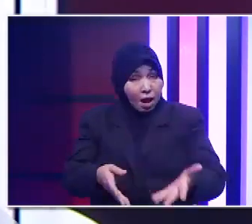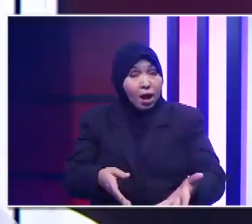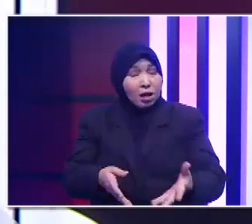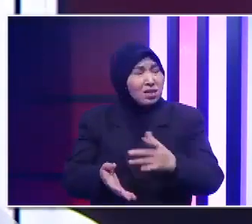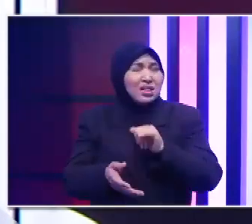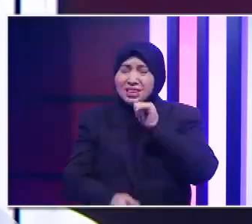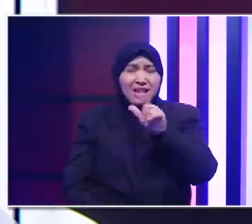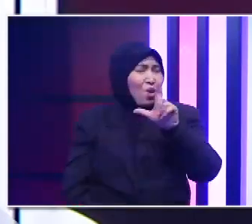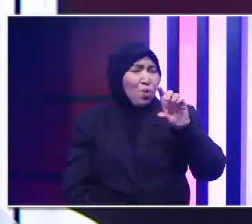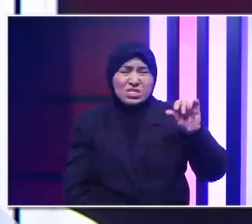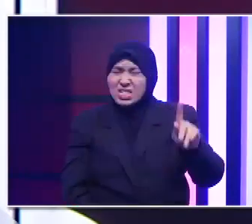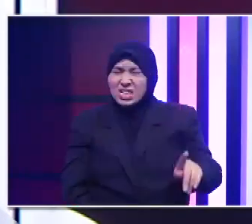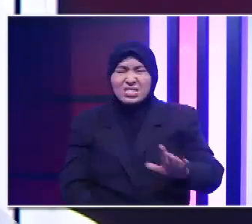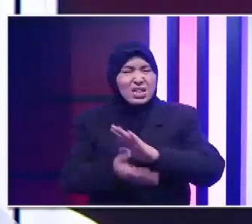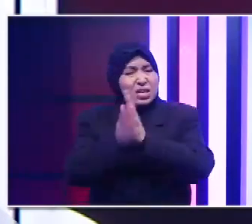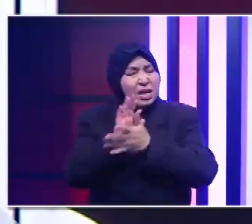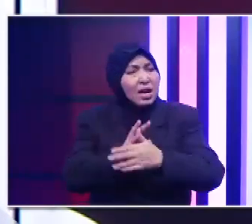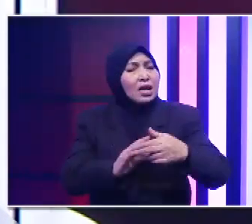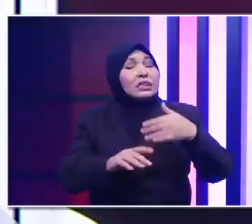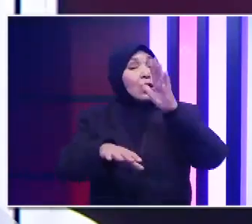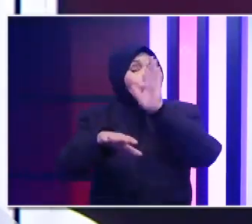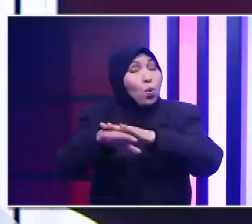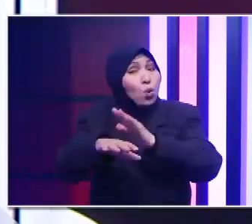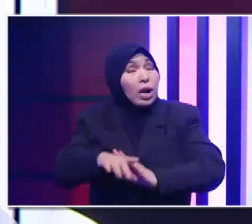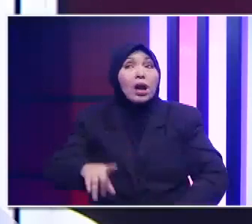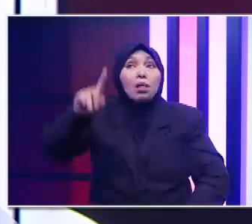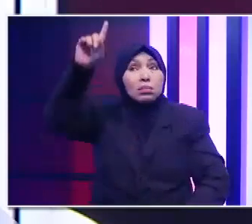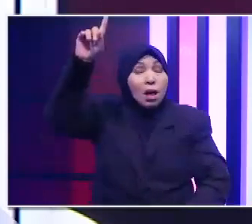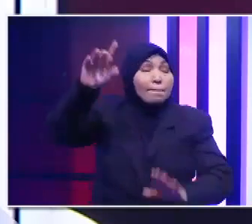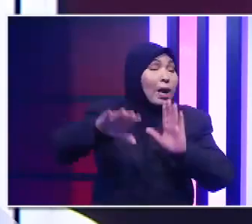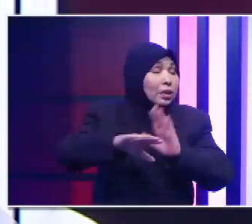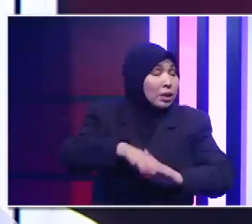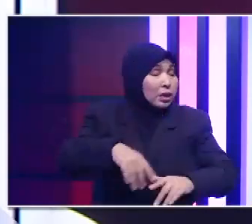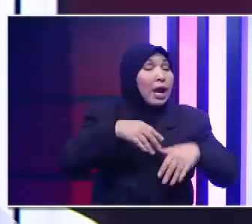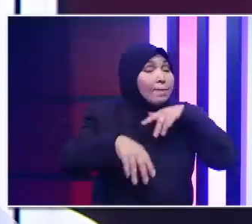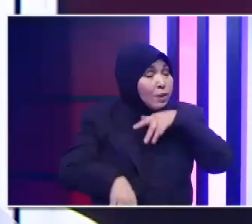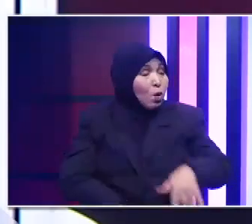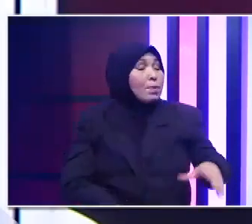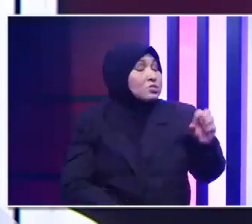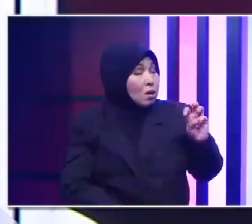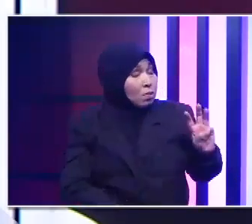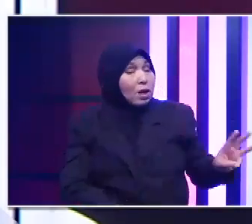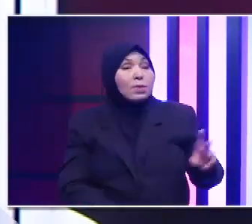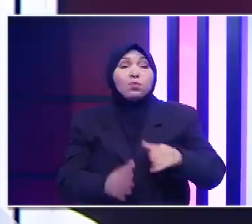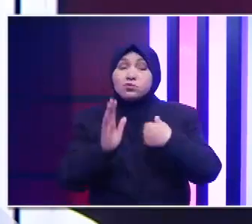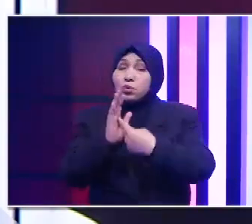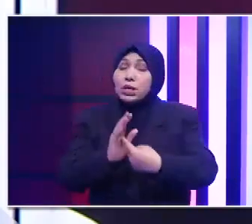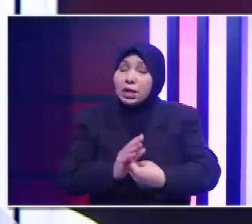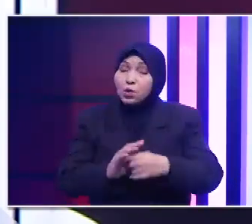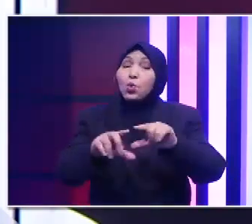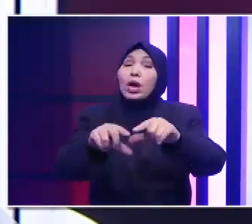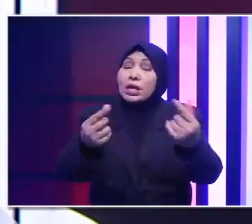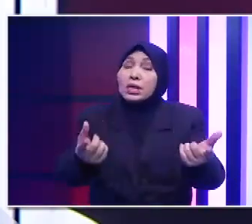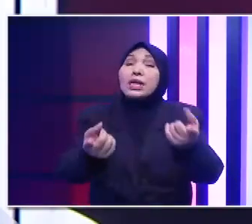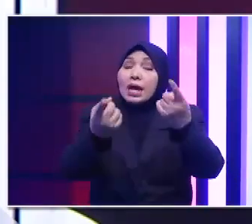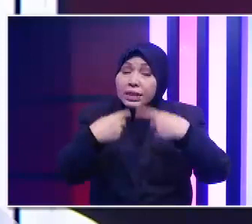tidak logik jadi Hal ini teguran Allah kepada Nabi Shallallahu Alaihi Wasallam menunjukkan bahwa Alquran itu datang kepada daripada